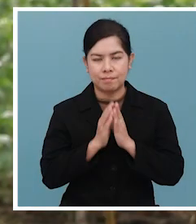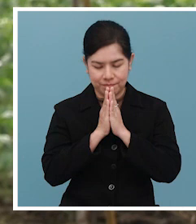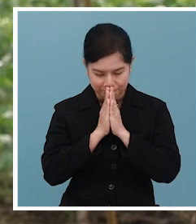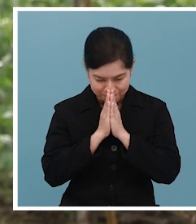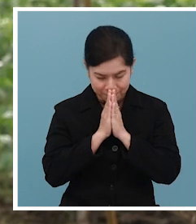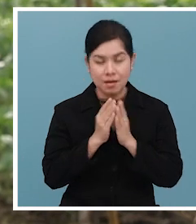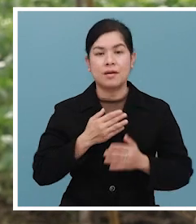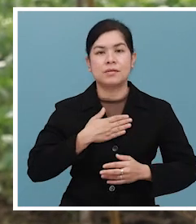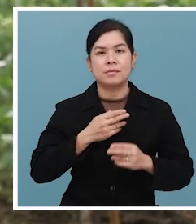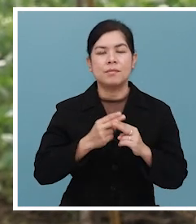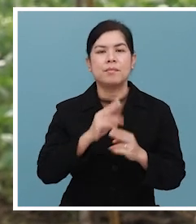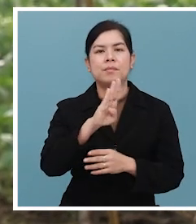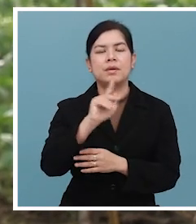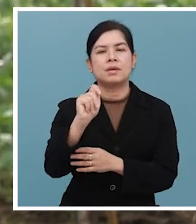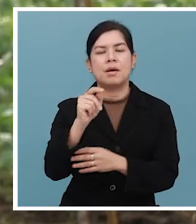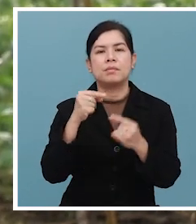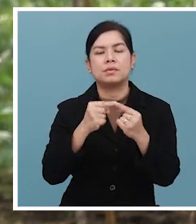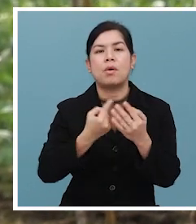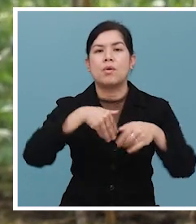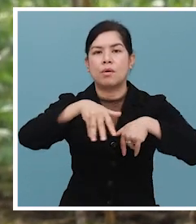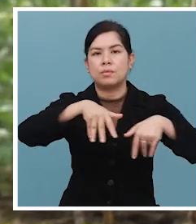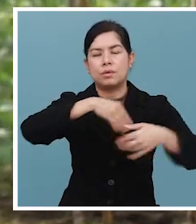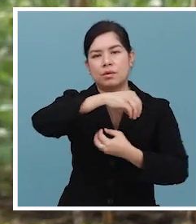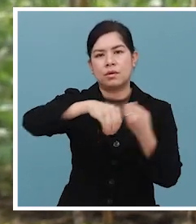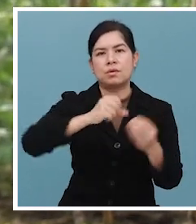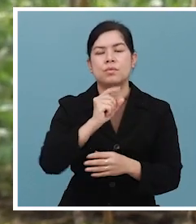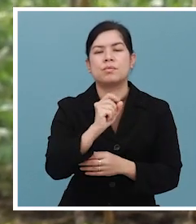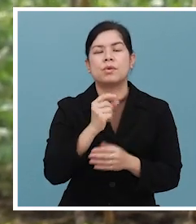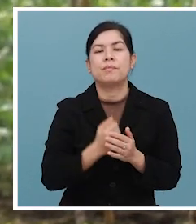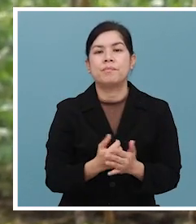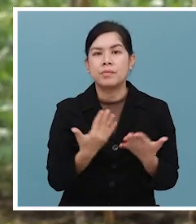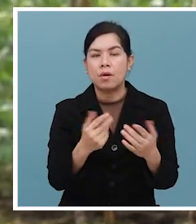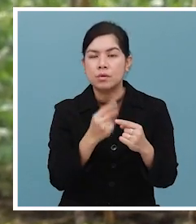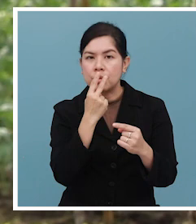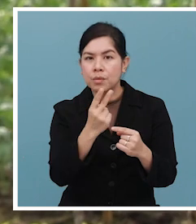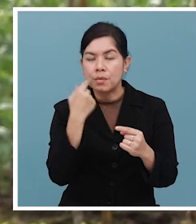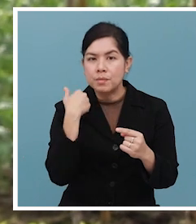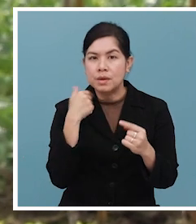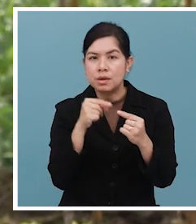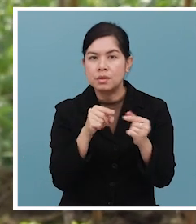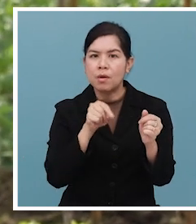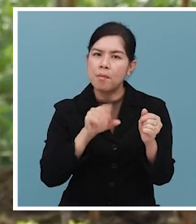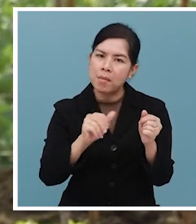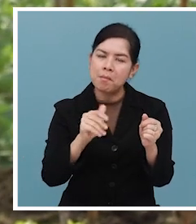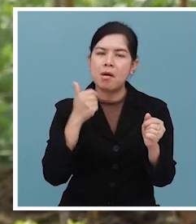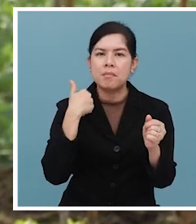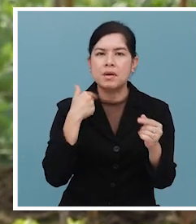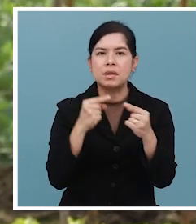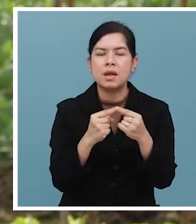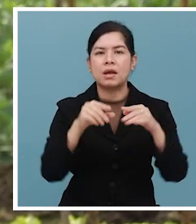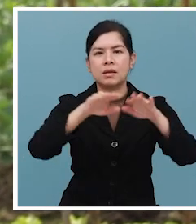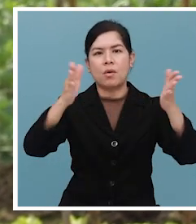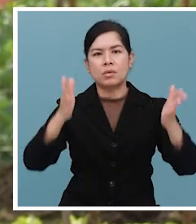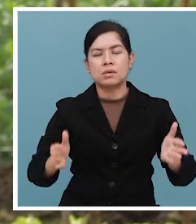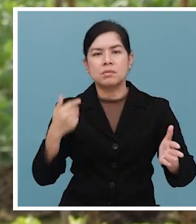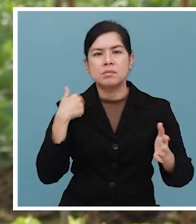สวัสดีครับท่านผู้ชมครับผมบัญชาชุมชัยเวทใน B Times ลายแทงชุมชนนะครับแปลกใจไหมครับปกติเนี่ยเราจะอยู่กันแต่ในเมืองในสถานีโทร